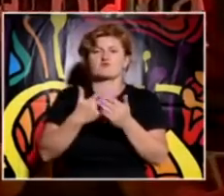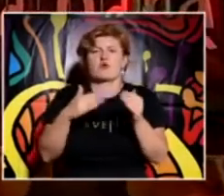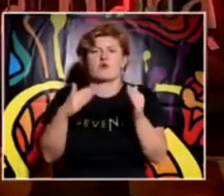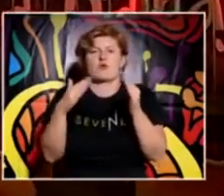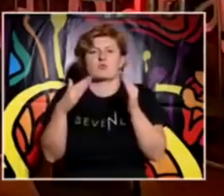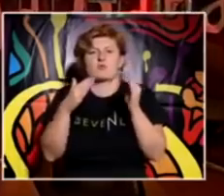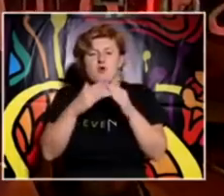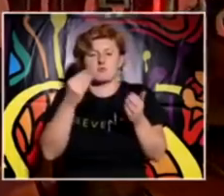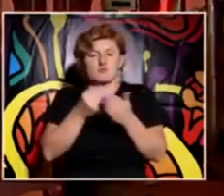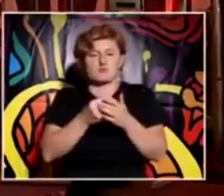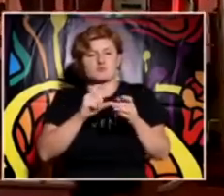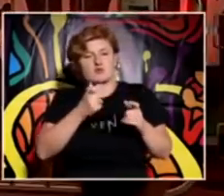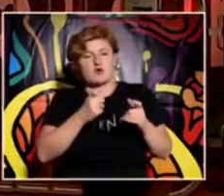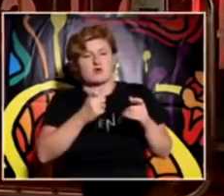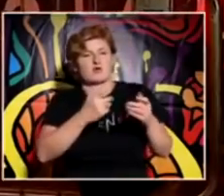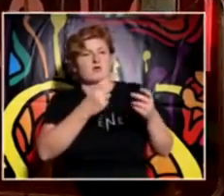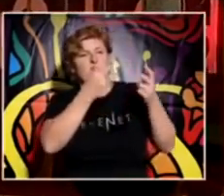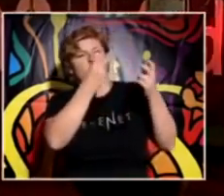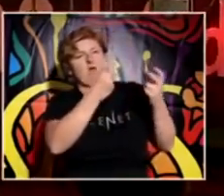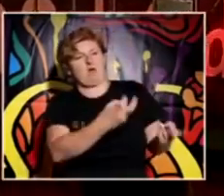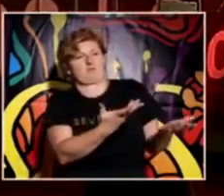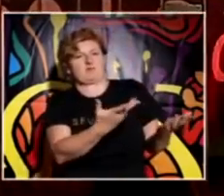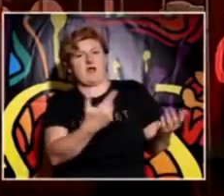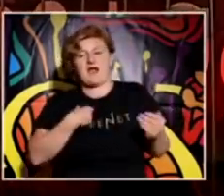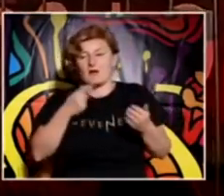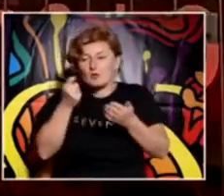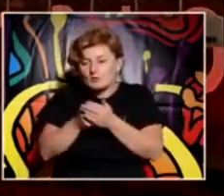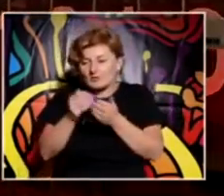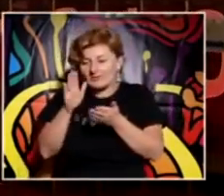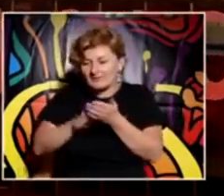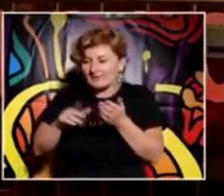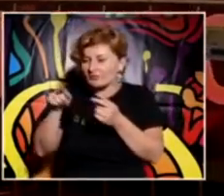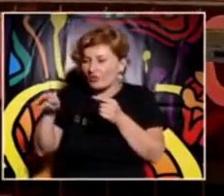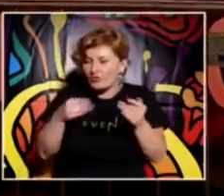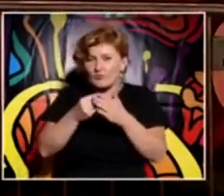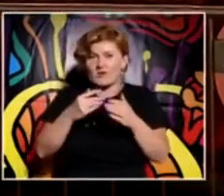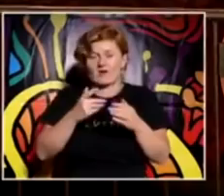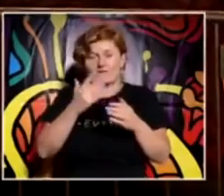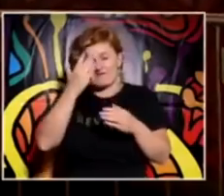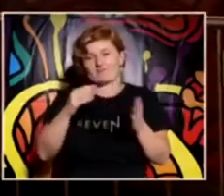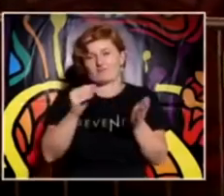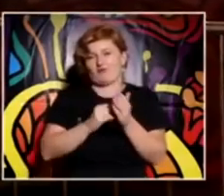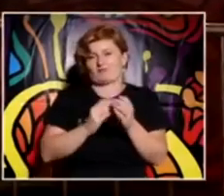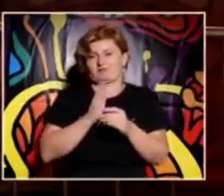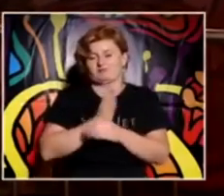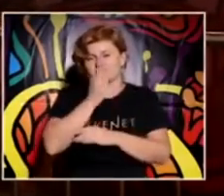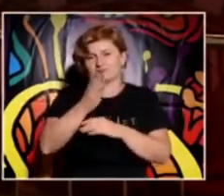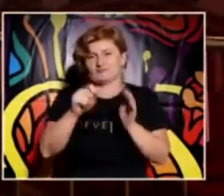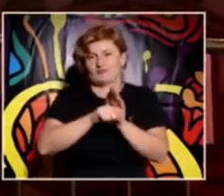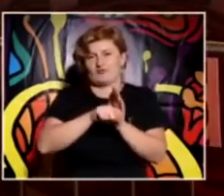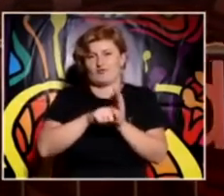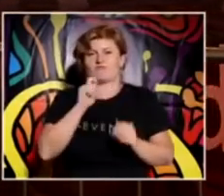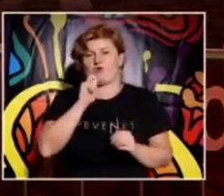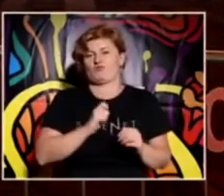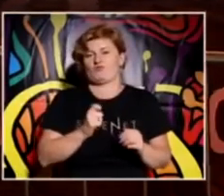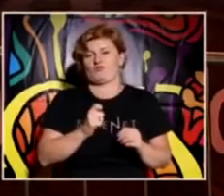drogą. A w tym momencie kupujemy sobie namiastkę przygody, można powiedzieć. I też mając taki sprzęt w domu, nic nam nie